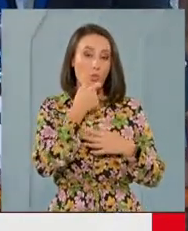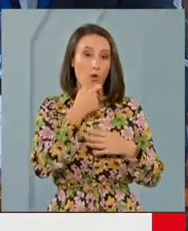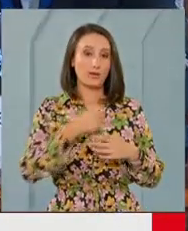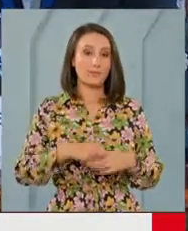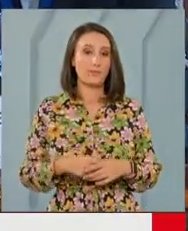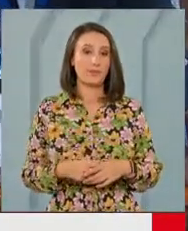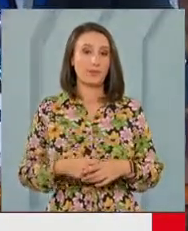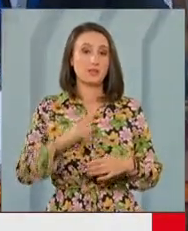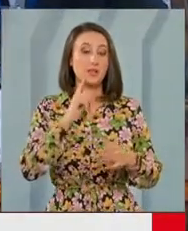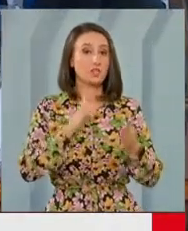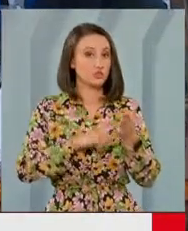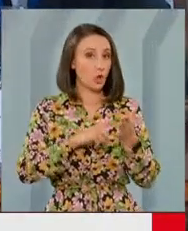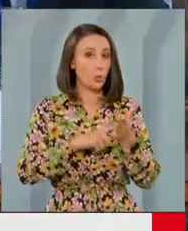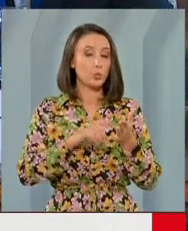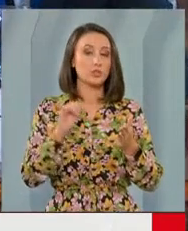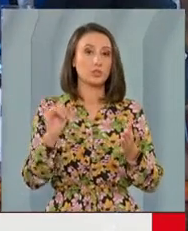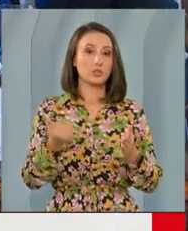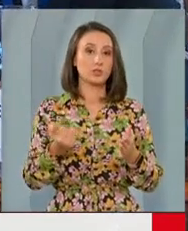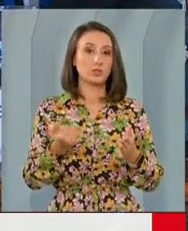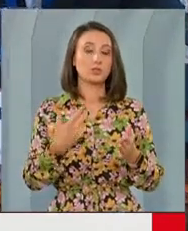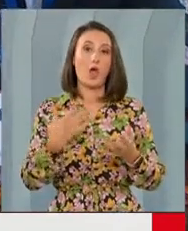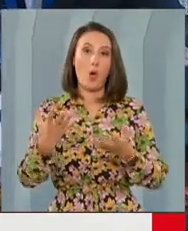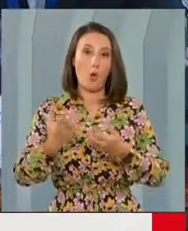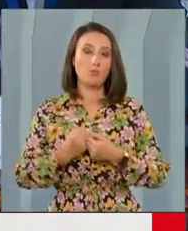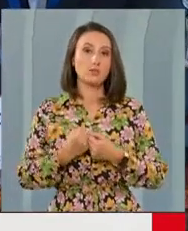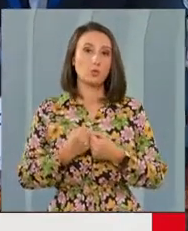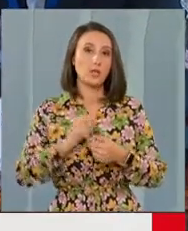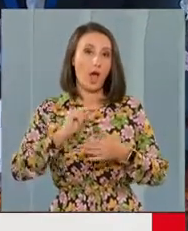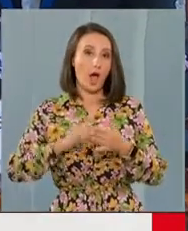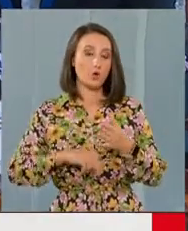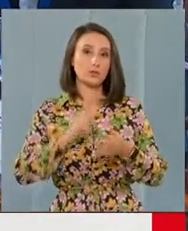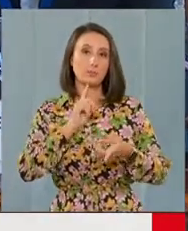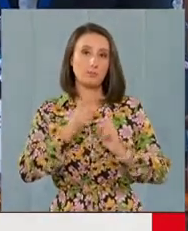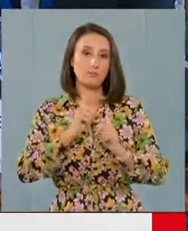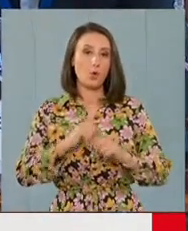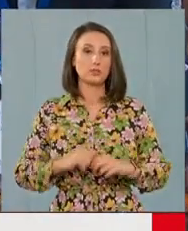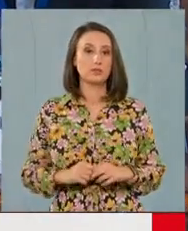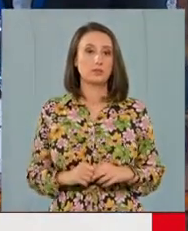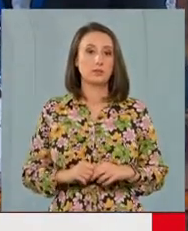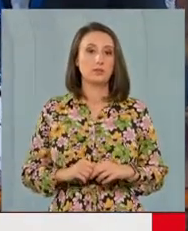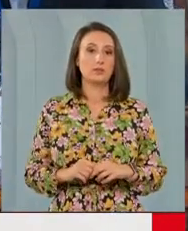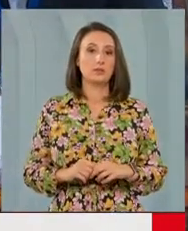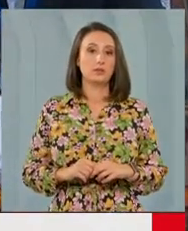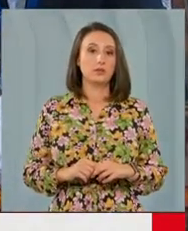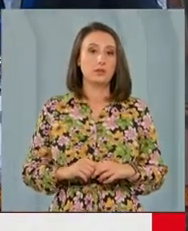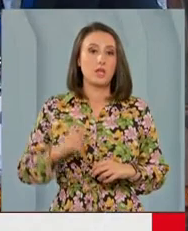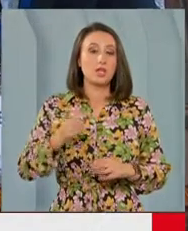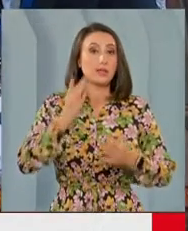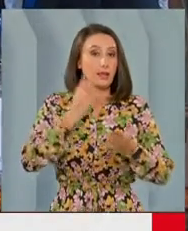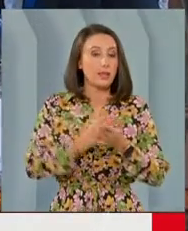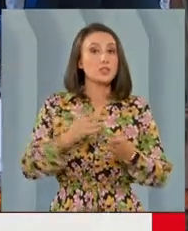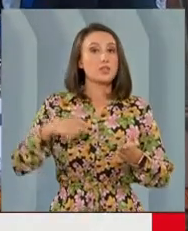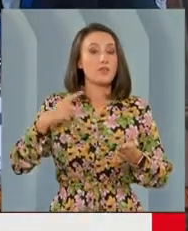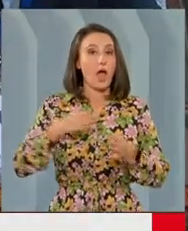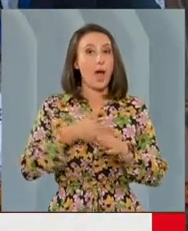s-a solicitat și s-a obținut acordul politic ca această decizie să